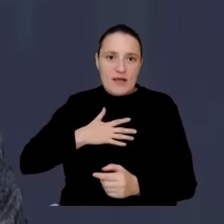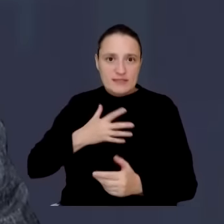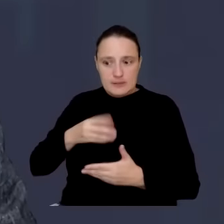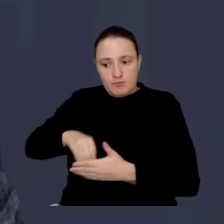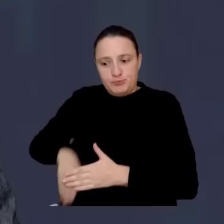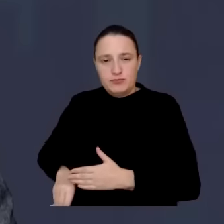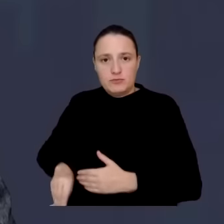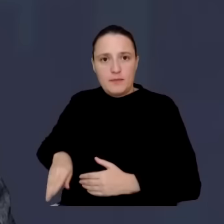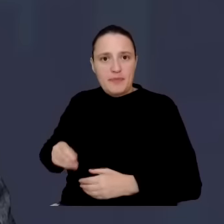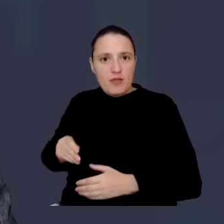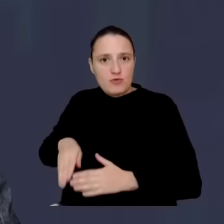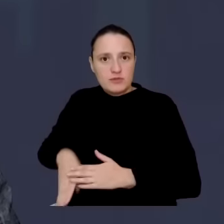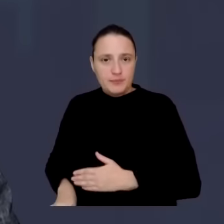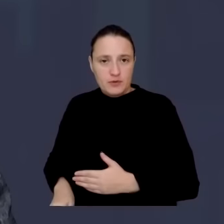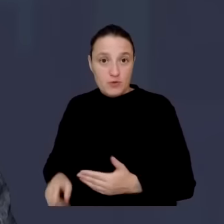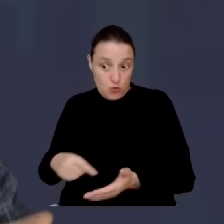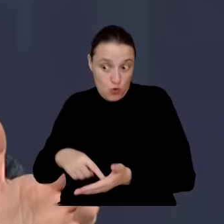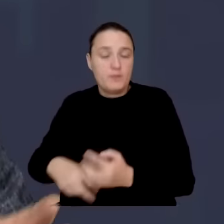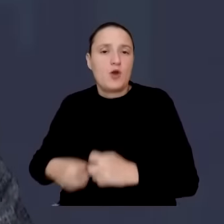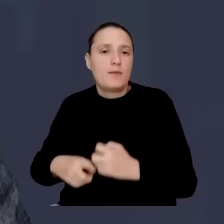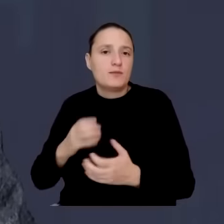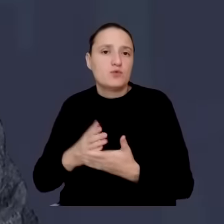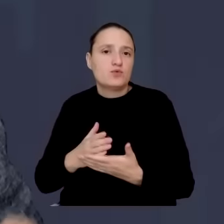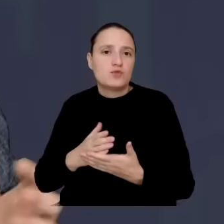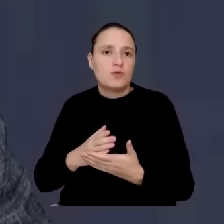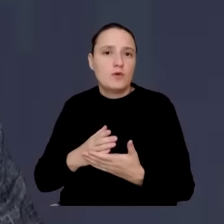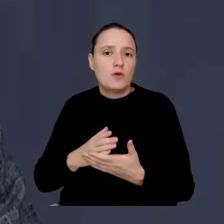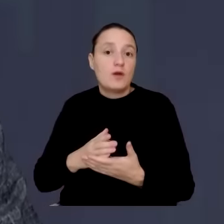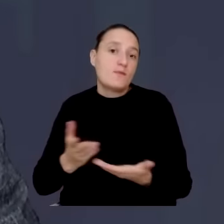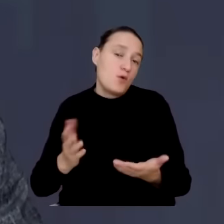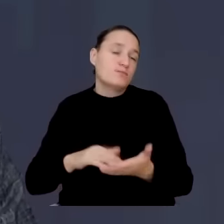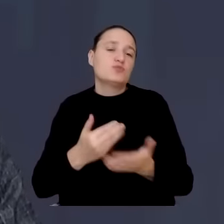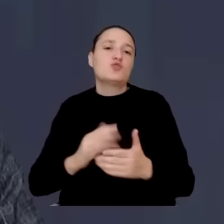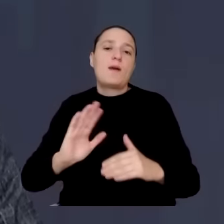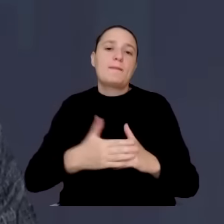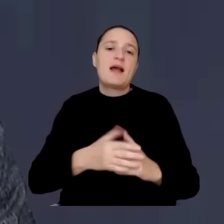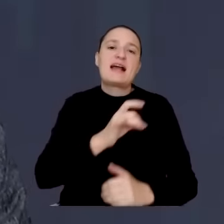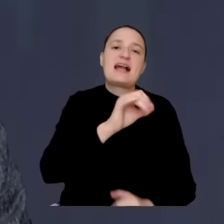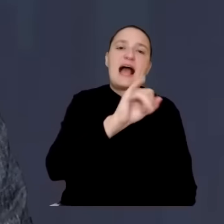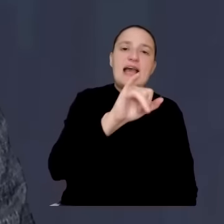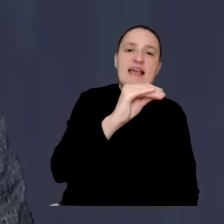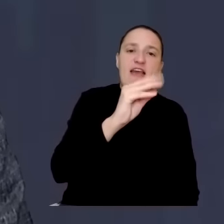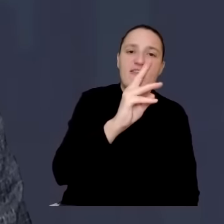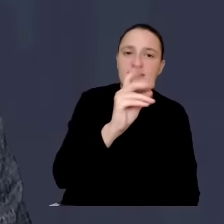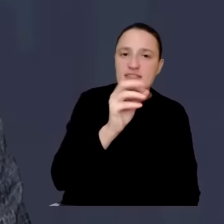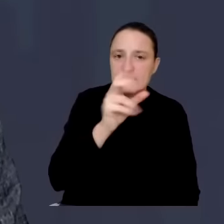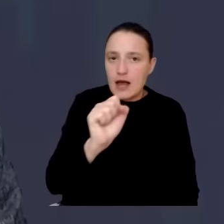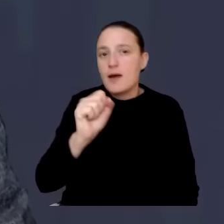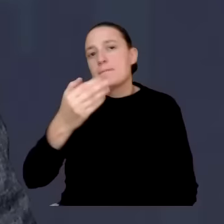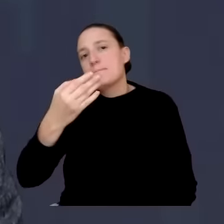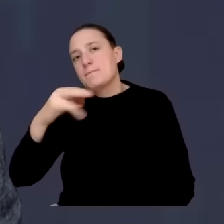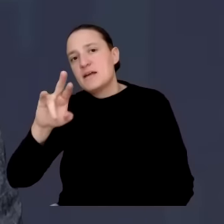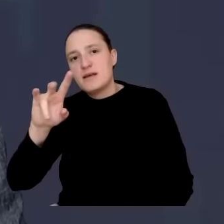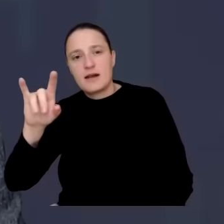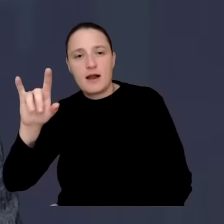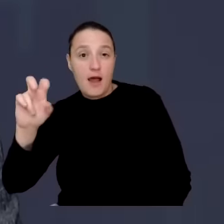problem bo tego typu wydarzenia jak z małżeństwem pani gajewskiej i pana myrchy No to jest sytuacja taka że po prostu to